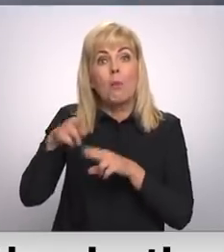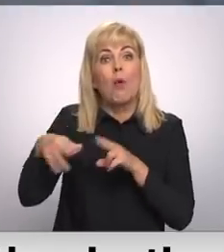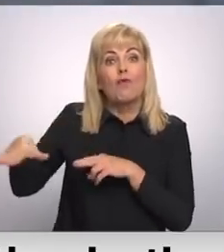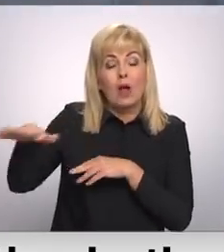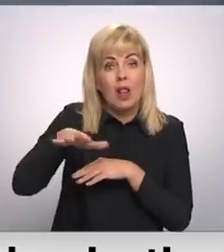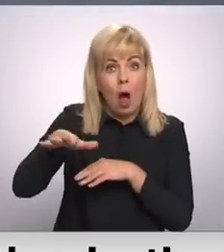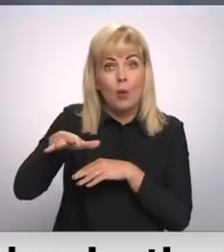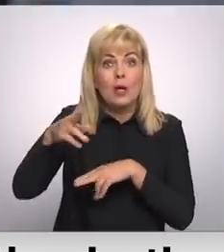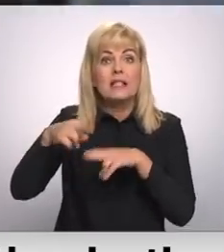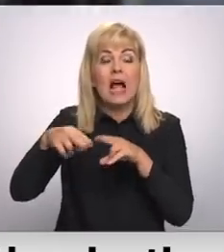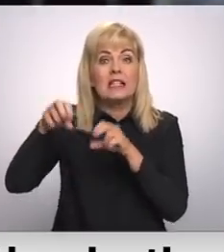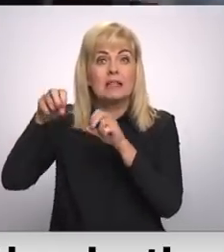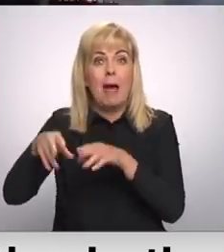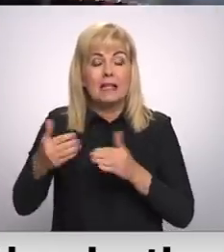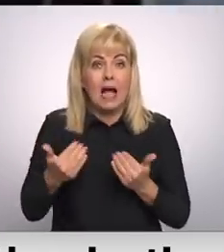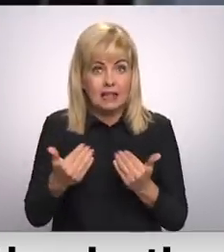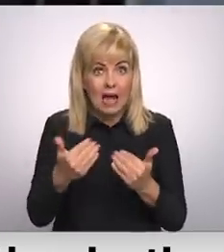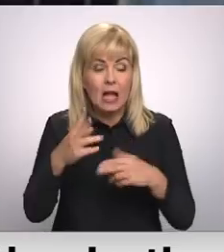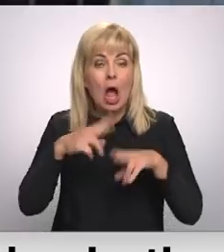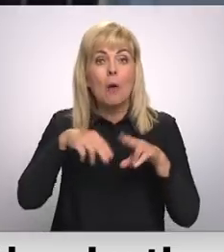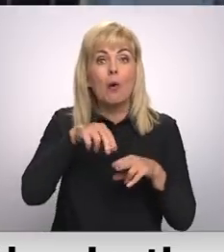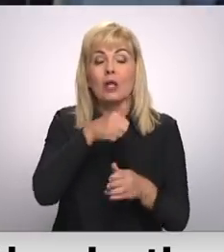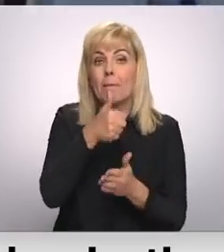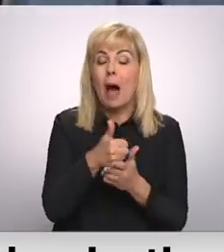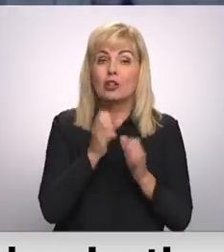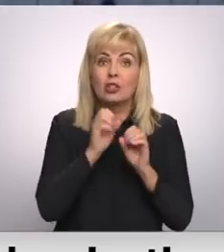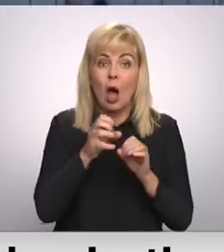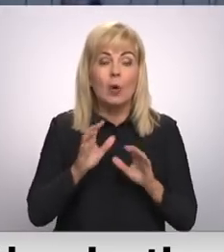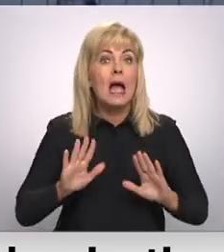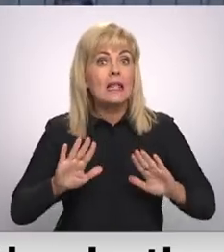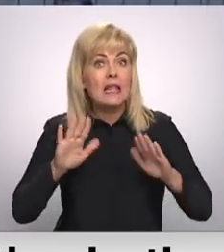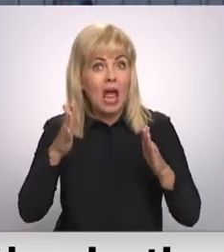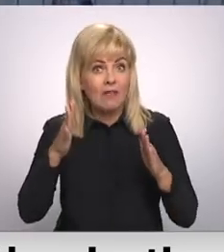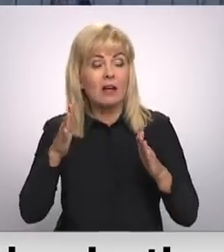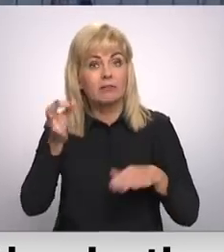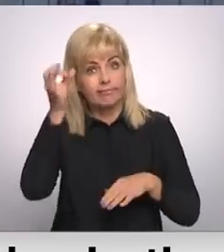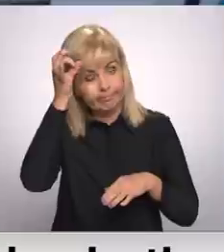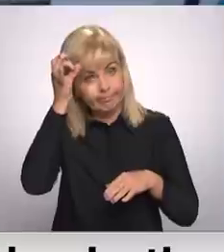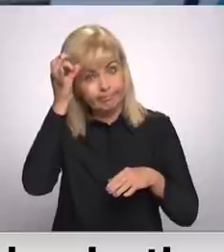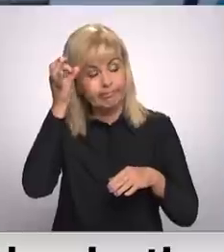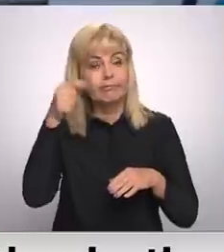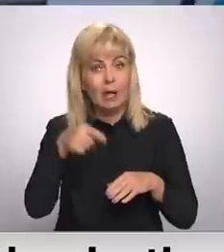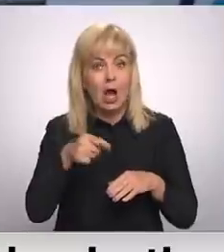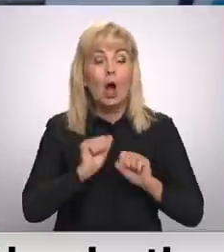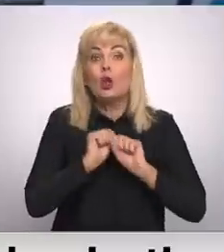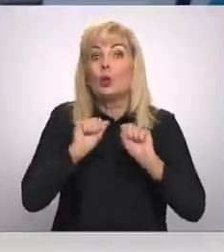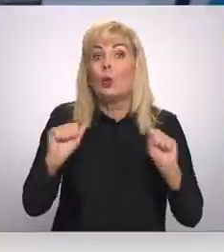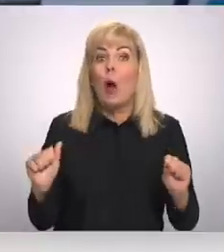pārvietojas celtniecības tehnika. Būvnieku pārstāvs notikušo skaidro, ka neveiksmīgu sagadīšanos. No tāda drošības